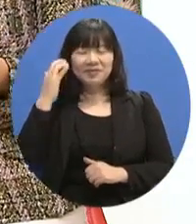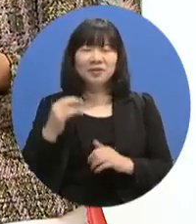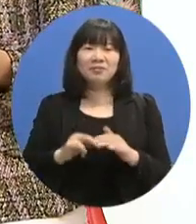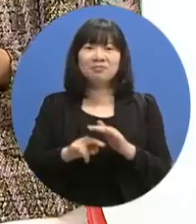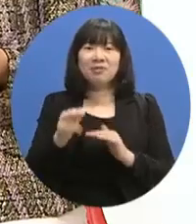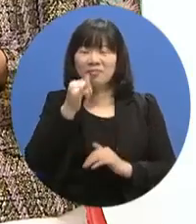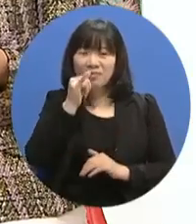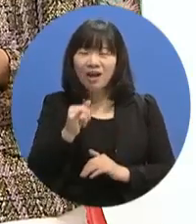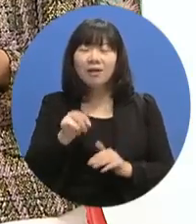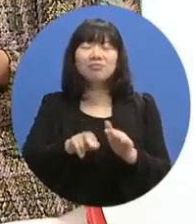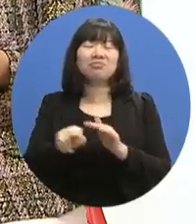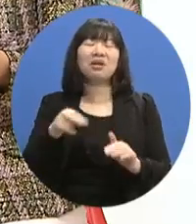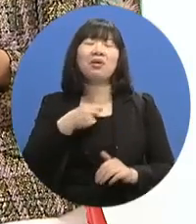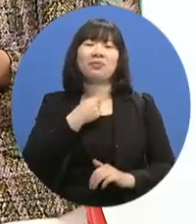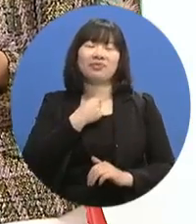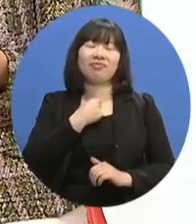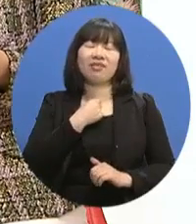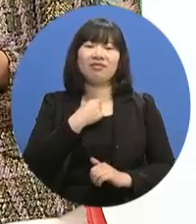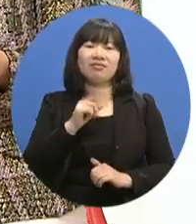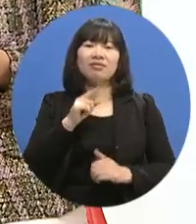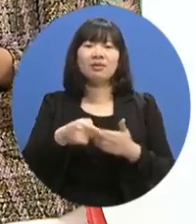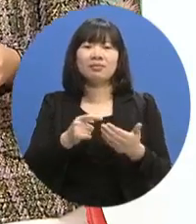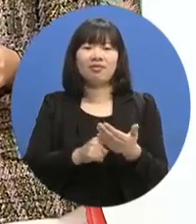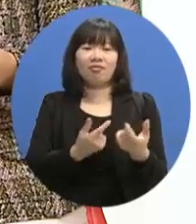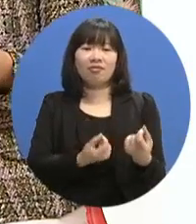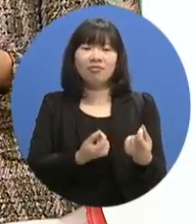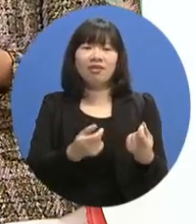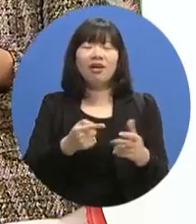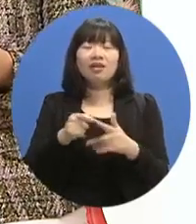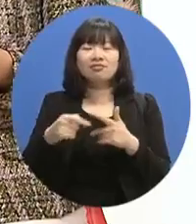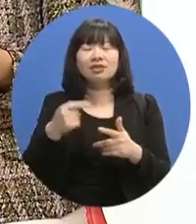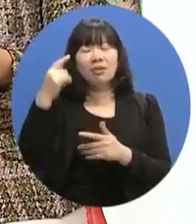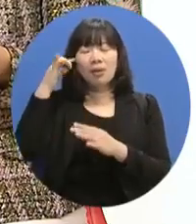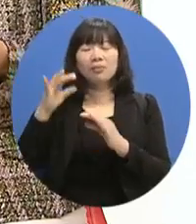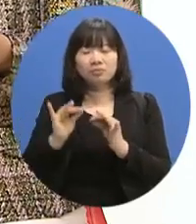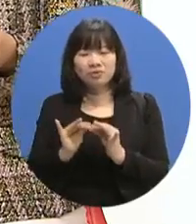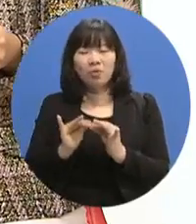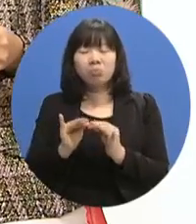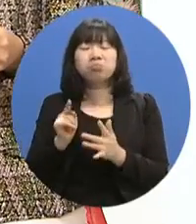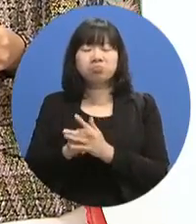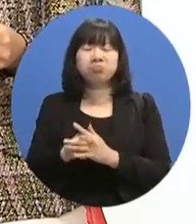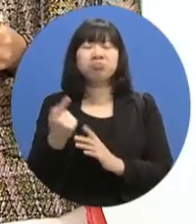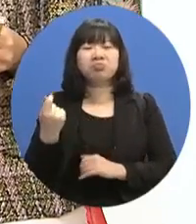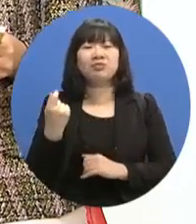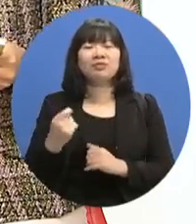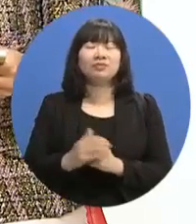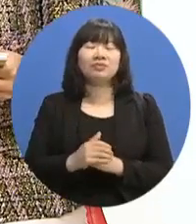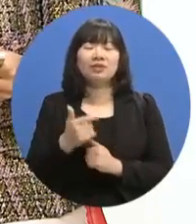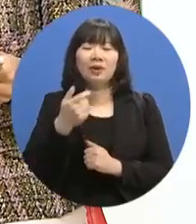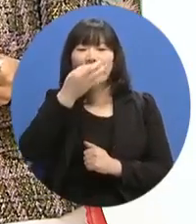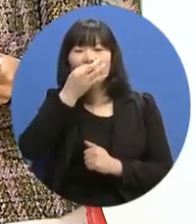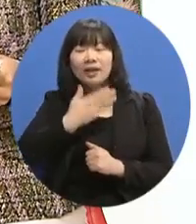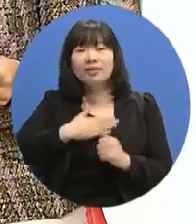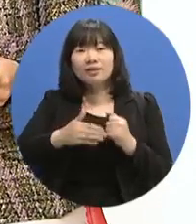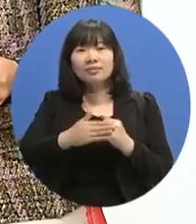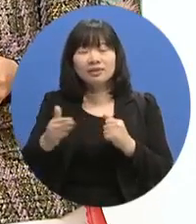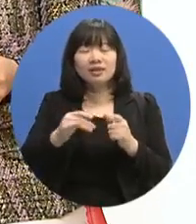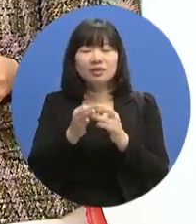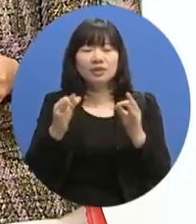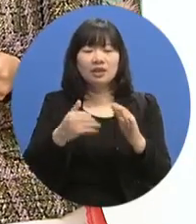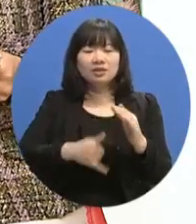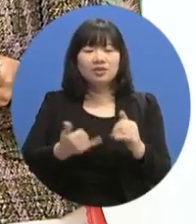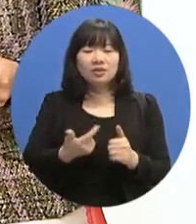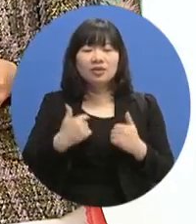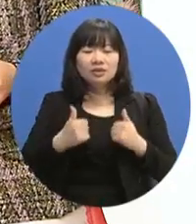피할 수만 있다면 피하고 싶다라는 네. 마음이신 건데 너무 이해가 돼요. 얼마나 힘든지 아니까. 그래요. 그동안 또 이제 자녀들 열심히